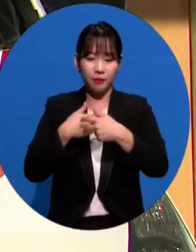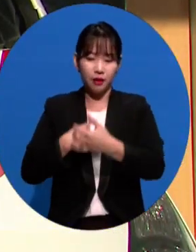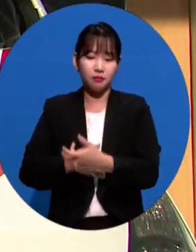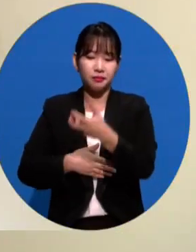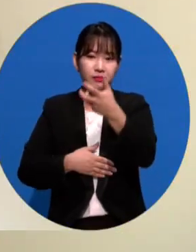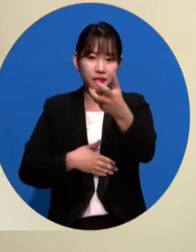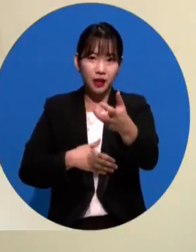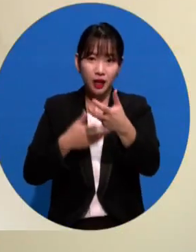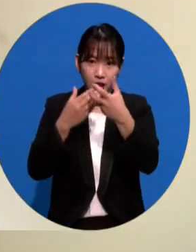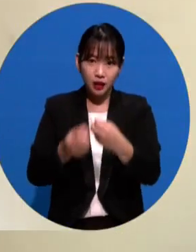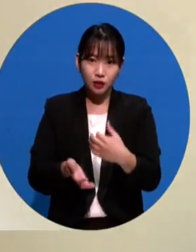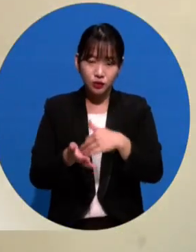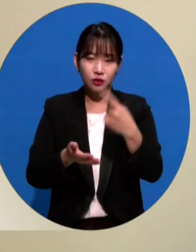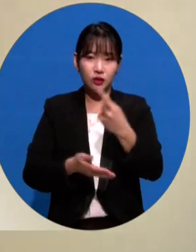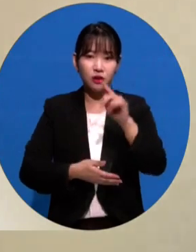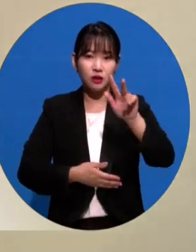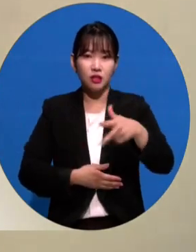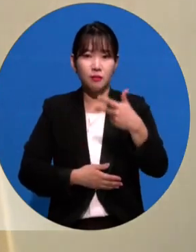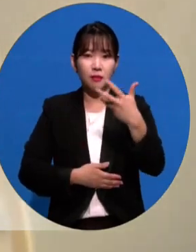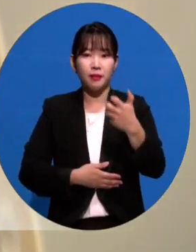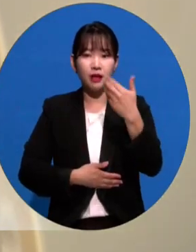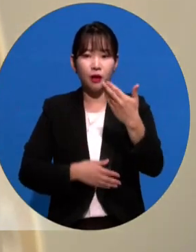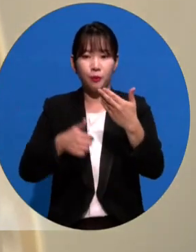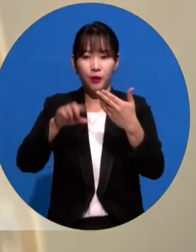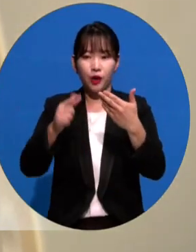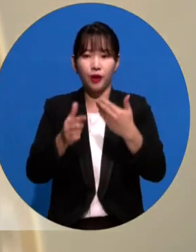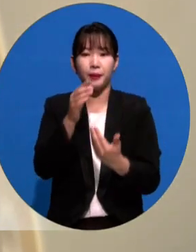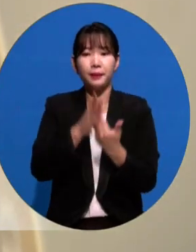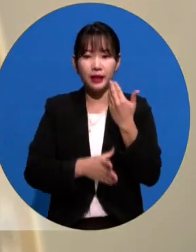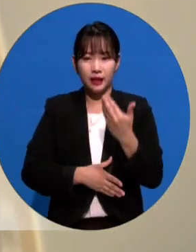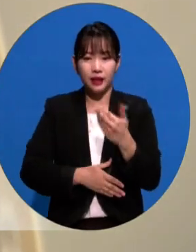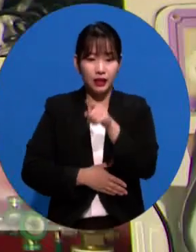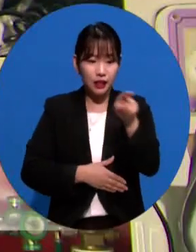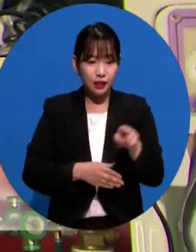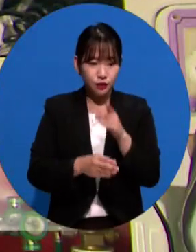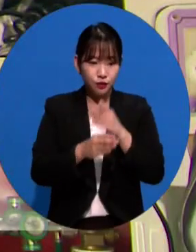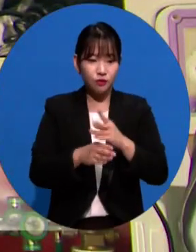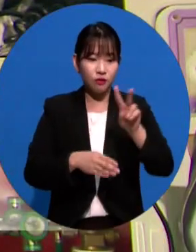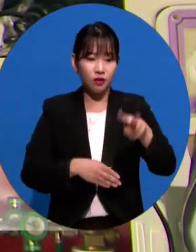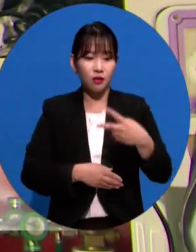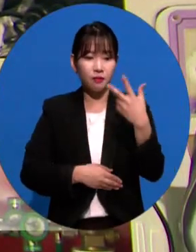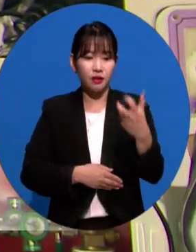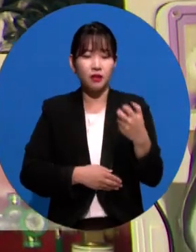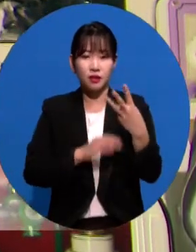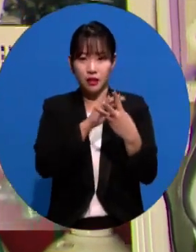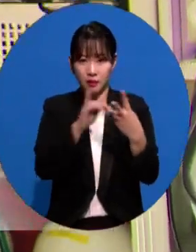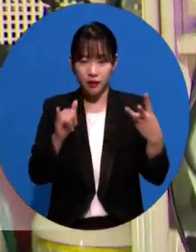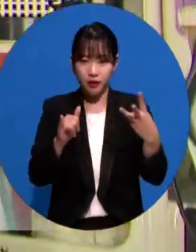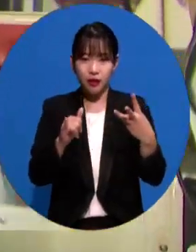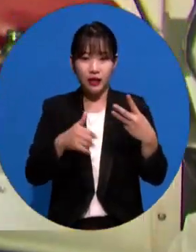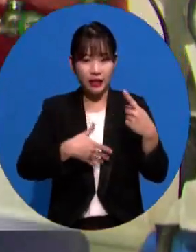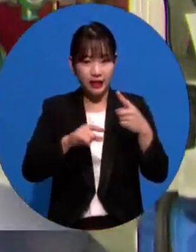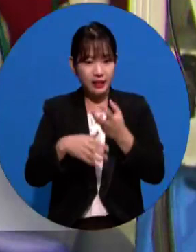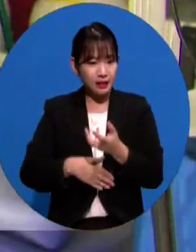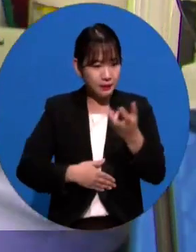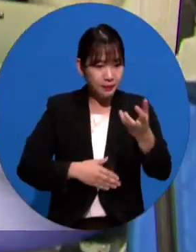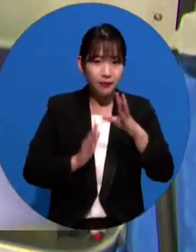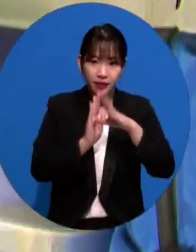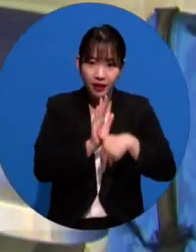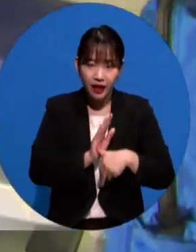옮겨지는 사례가 1,789건 발생했는데 이 가운데 273명이 1차 재이송